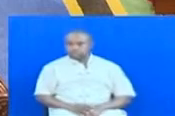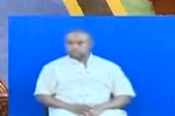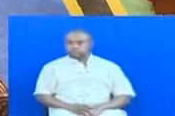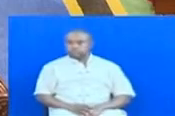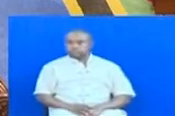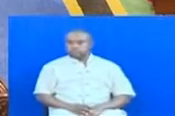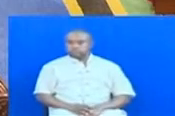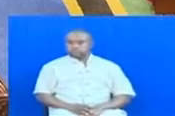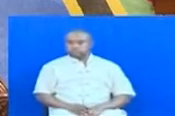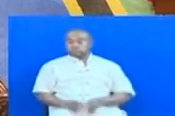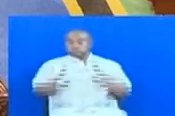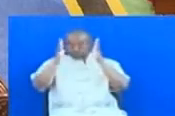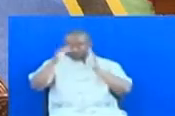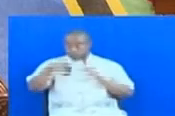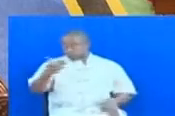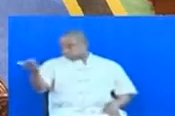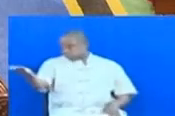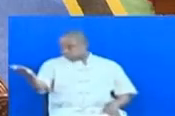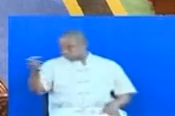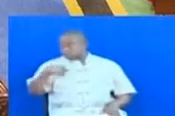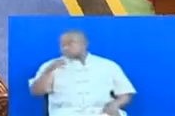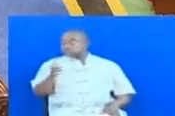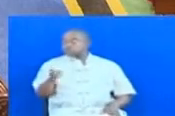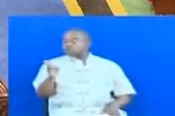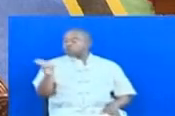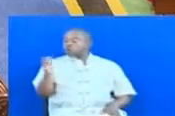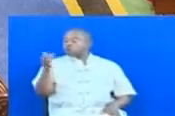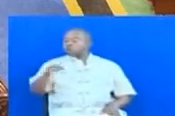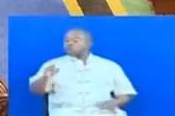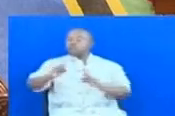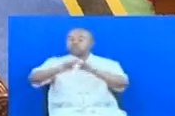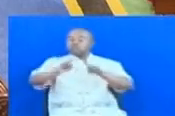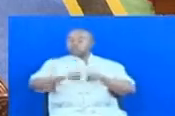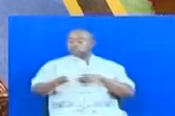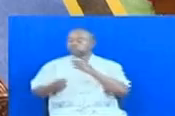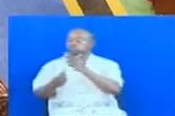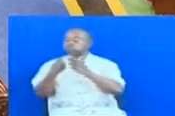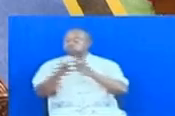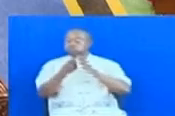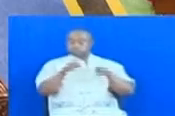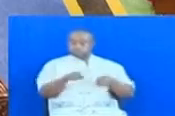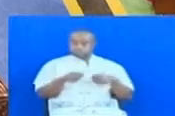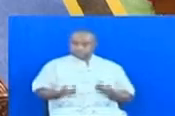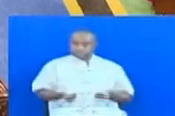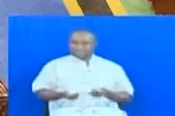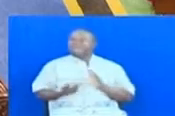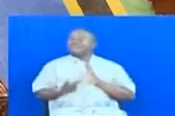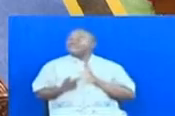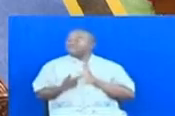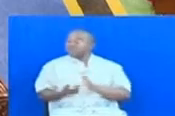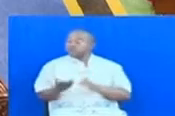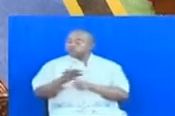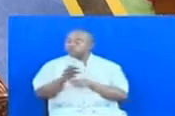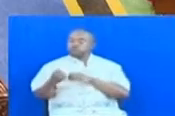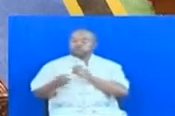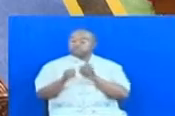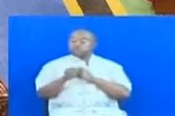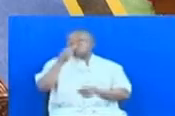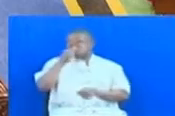Mheshimiwa Spika, kuna hoja mbalimbali zijitokeza ambayo ni hoja hii, ukiangalia swala zima changamoto ya watumishi ni